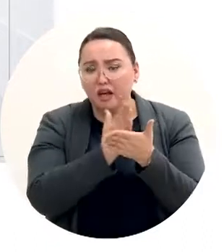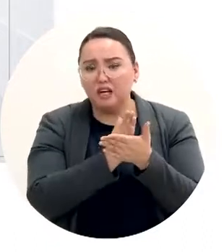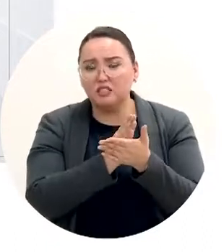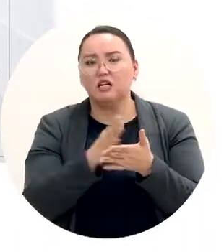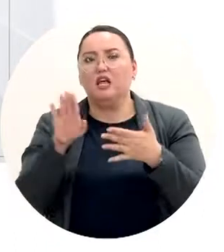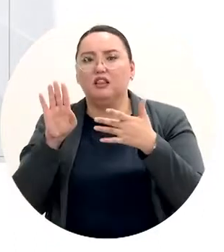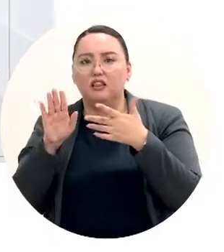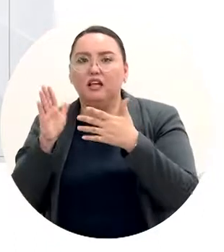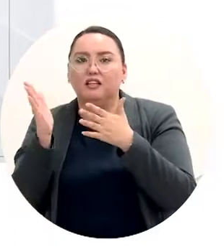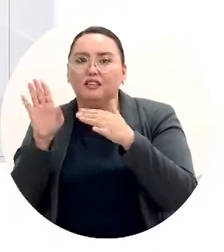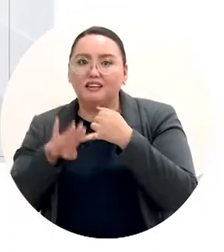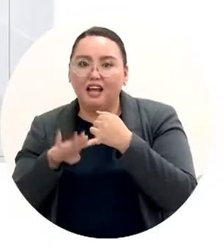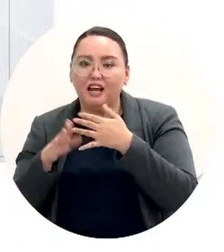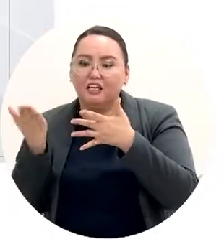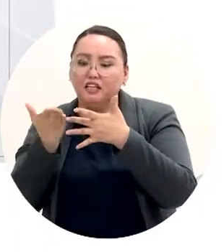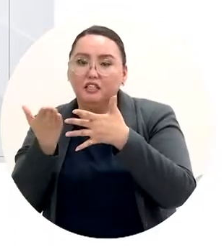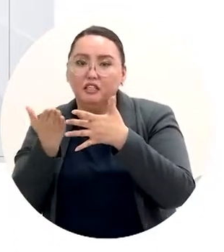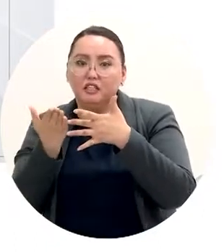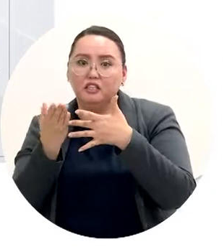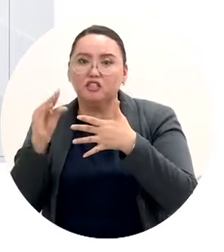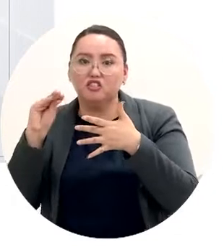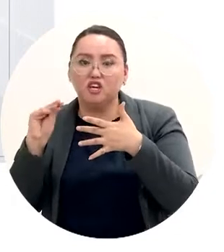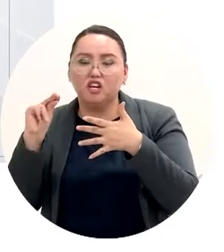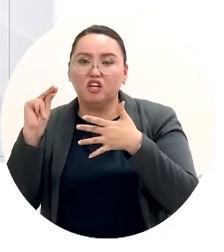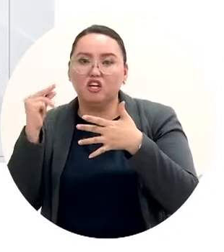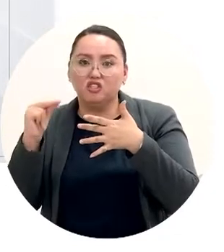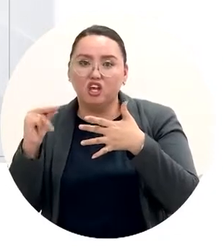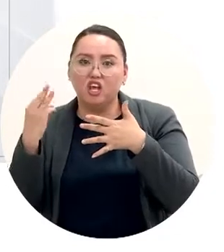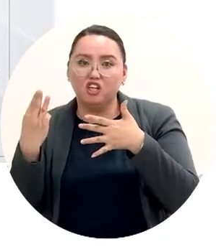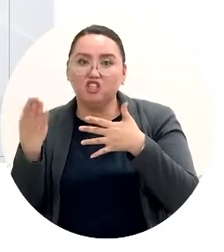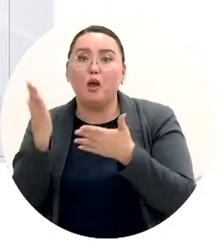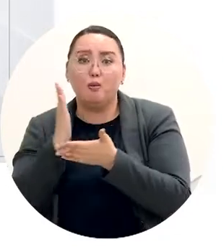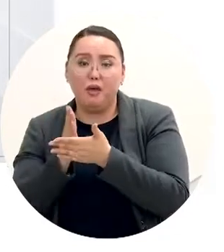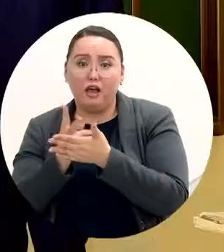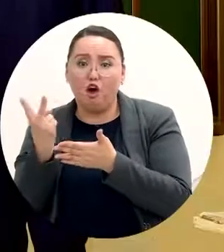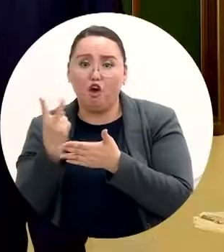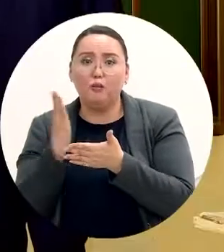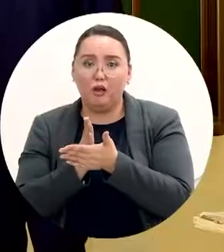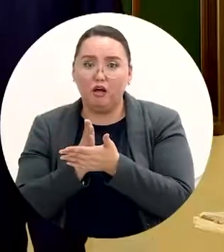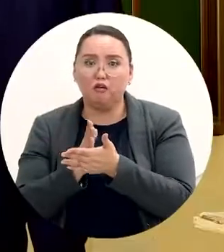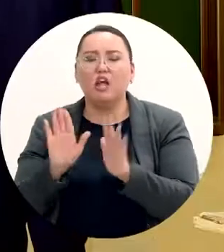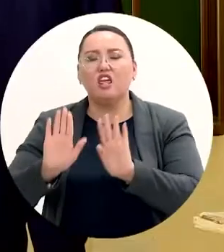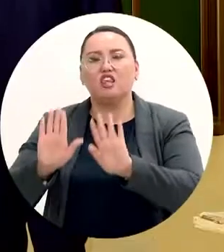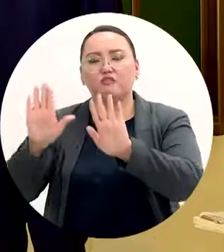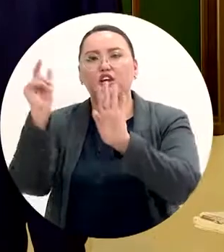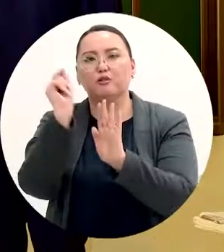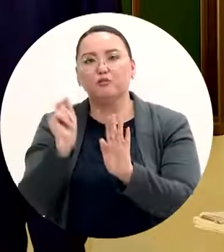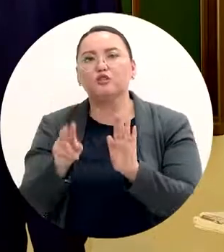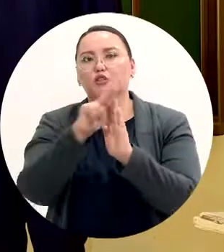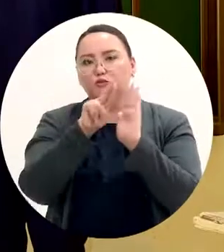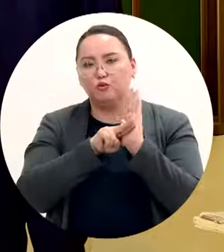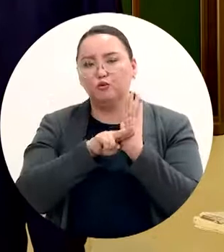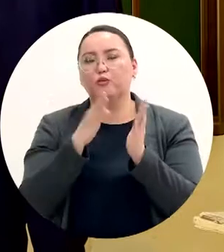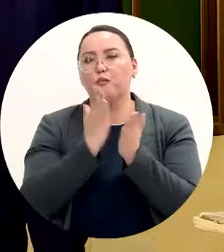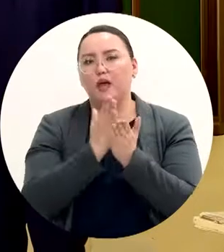нь чи шигс хэлбрээр бичигдэн гэж уг нь бодож байгаа. А гэтэл удаах үед нь чи тохиолдох юм бол тэргүй үеийн их шигнийг